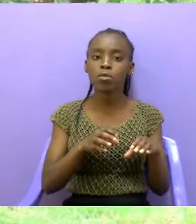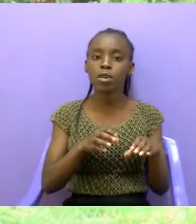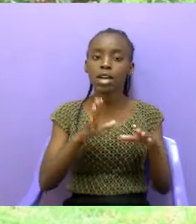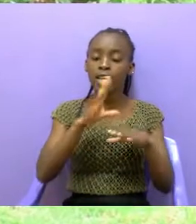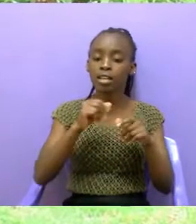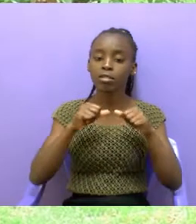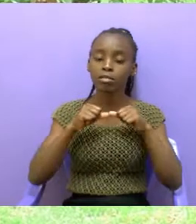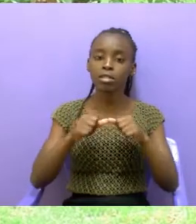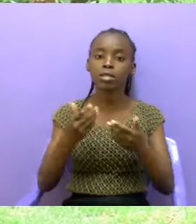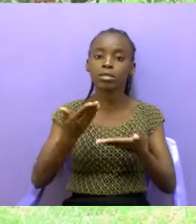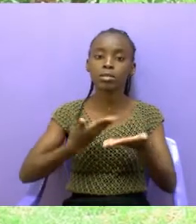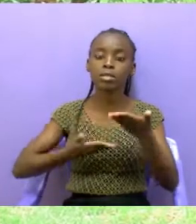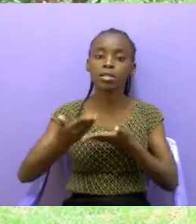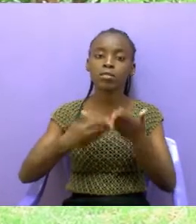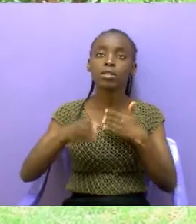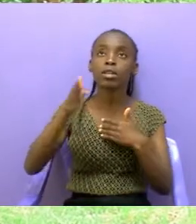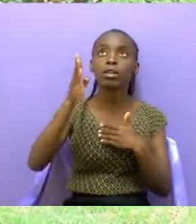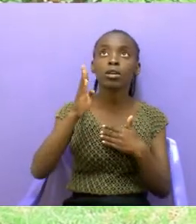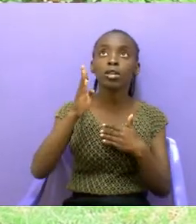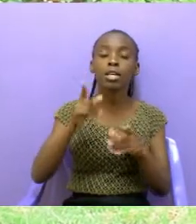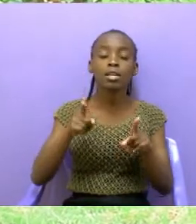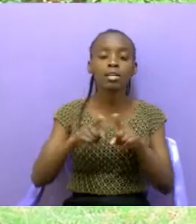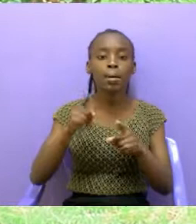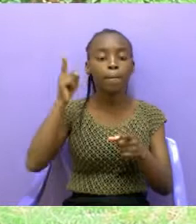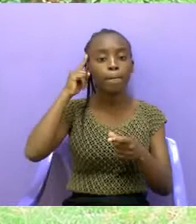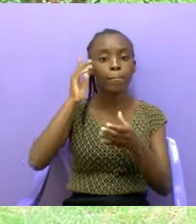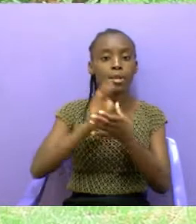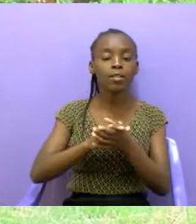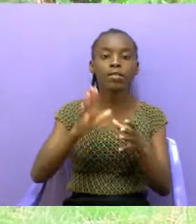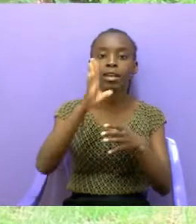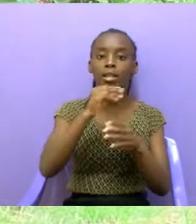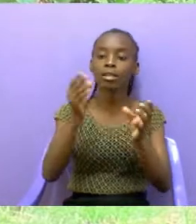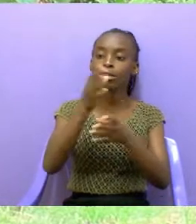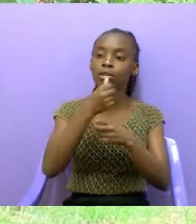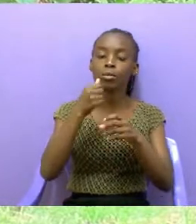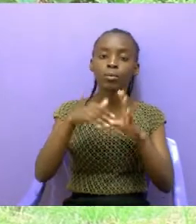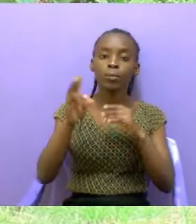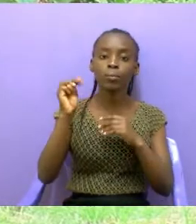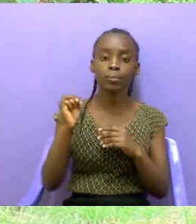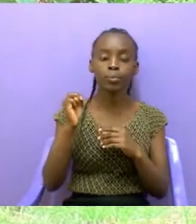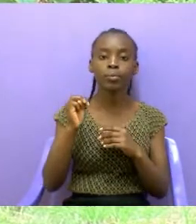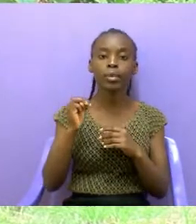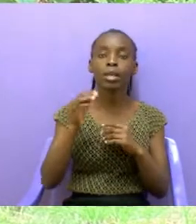God. Let's continue believing and trusting in Him. He's able.